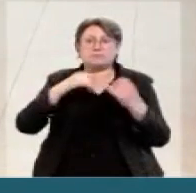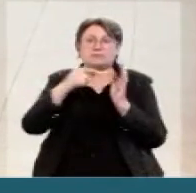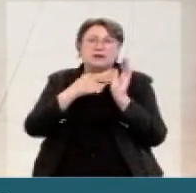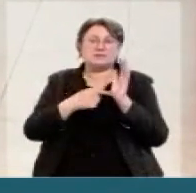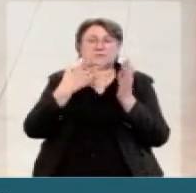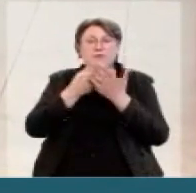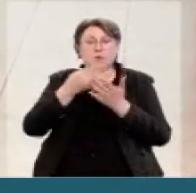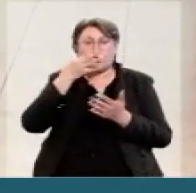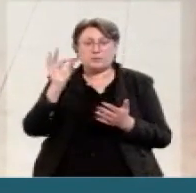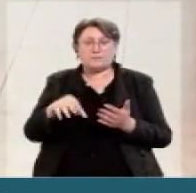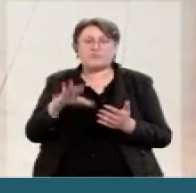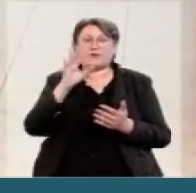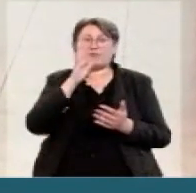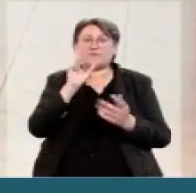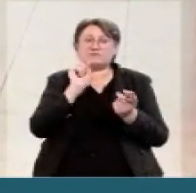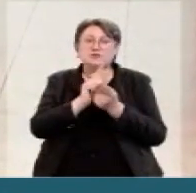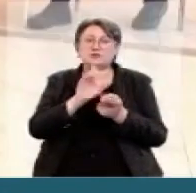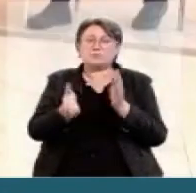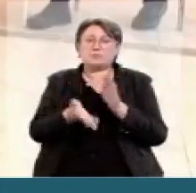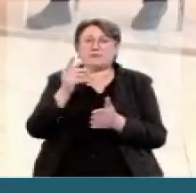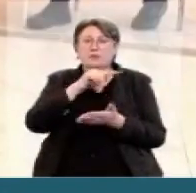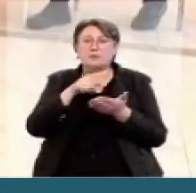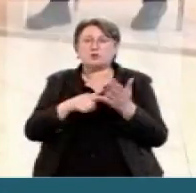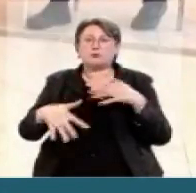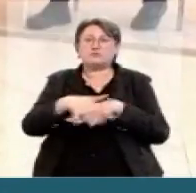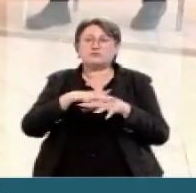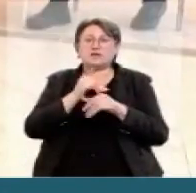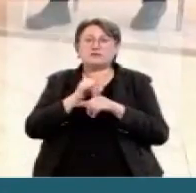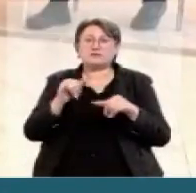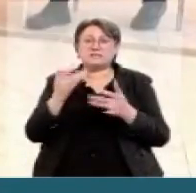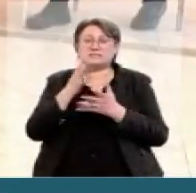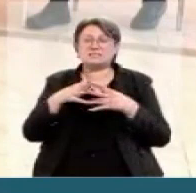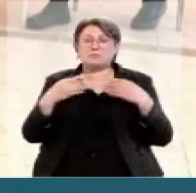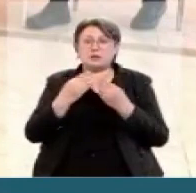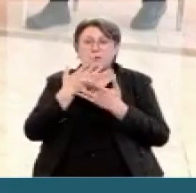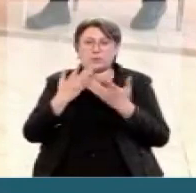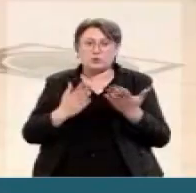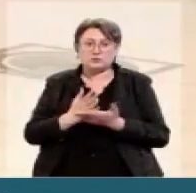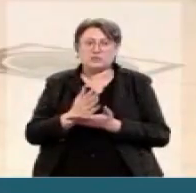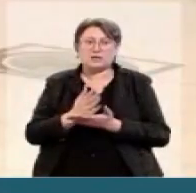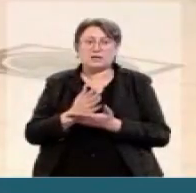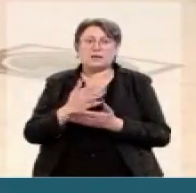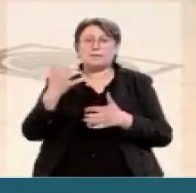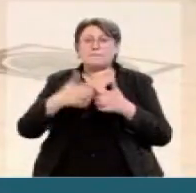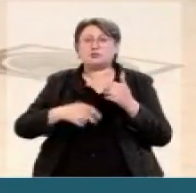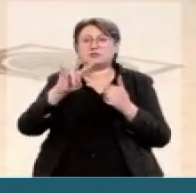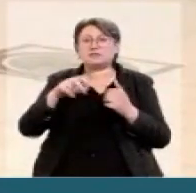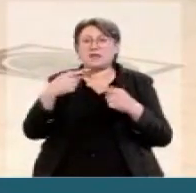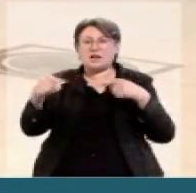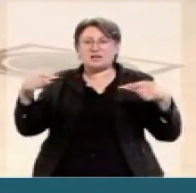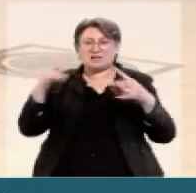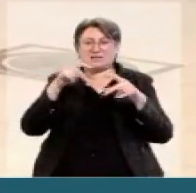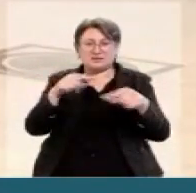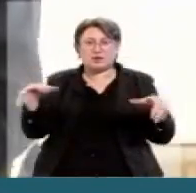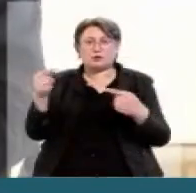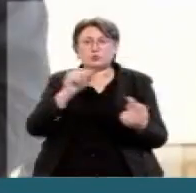Кездесу барысында қоғамдық даму, отбасы саясаты, этнос аралық қатынастарды дамыту, идеологияға қатысты мәселелер көтерілді.